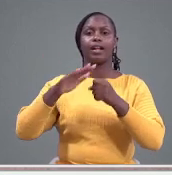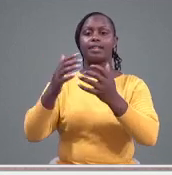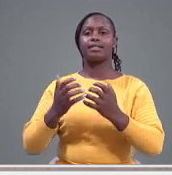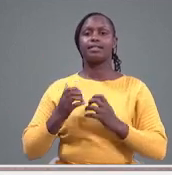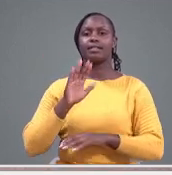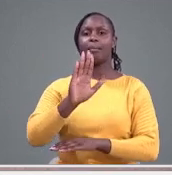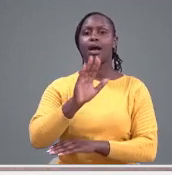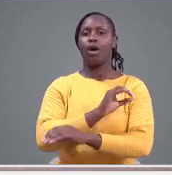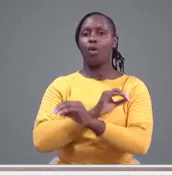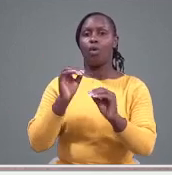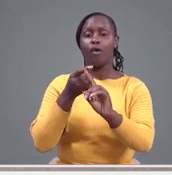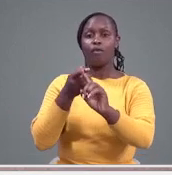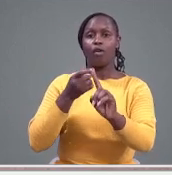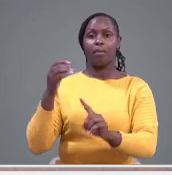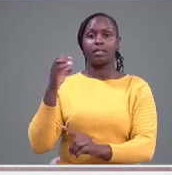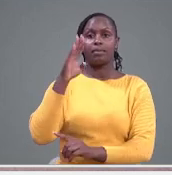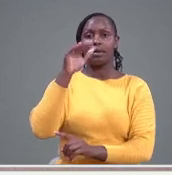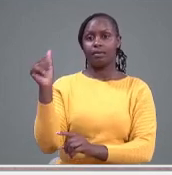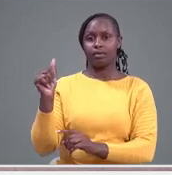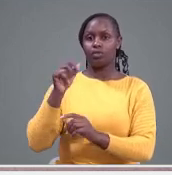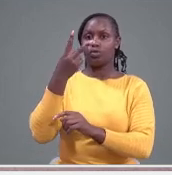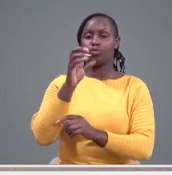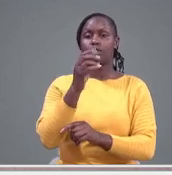yao katika mkataba wa maelewano wa mwaka